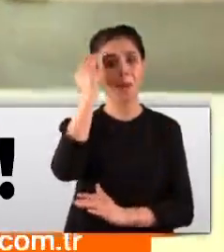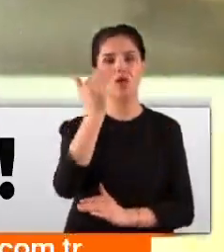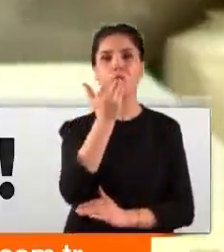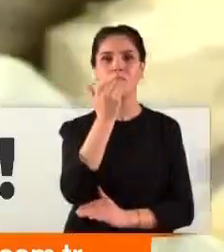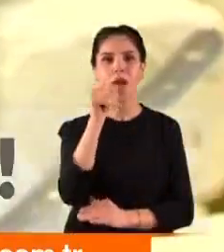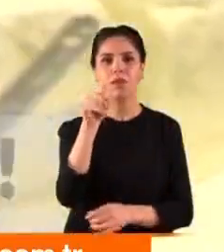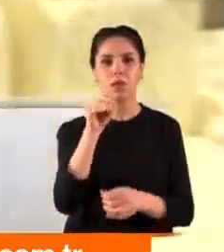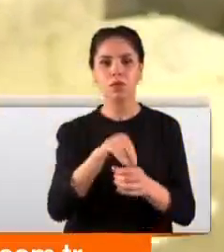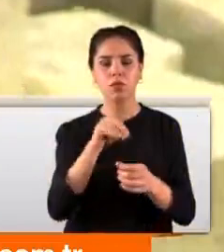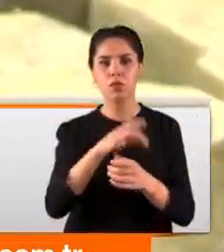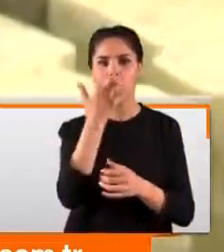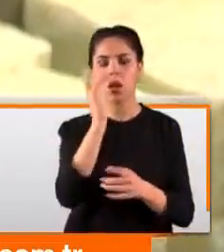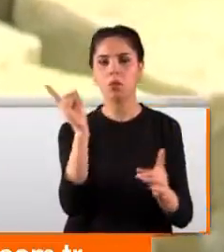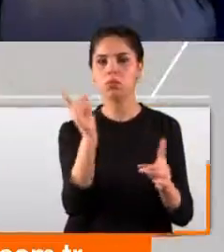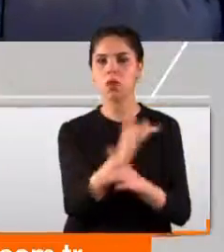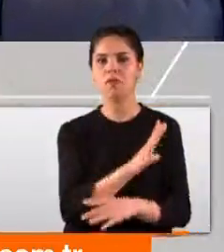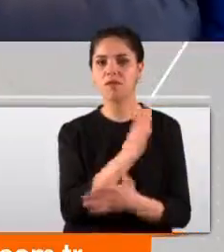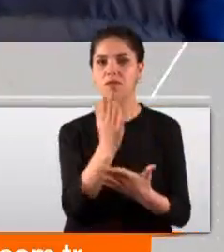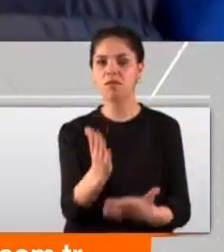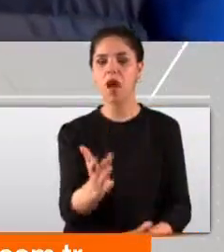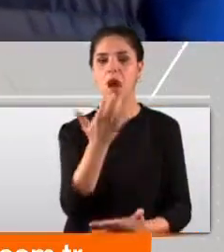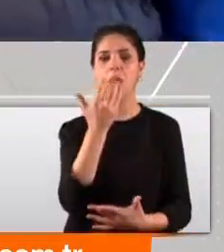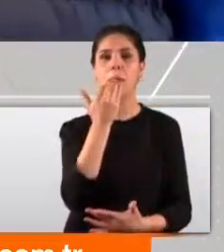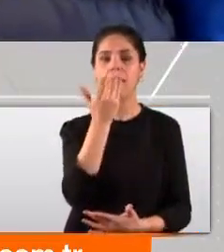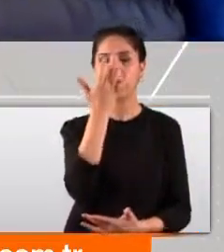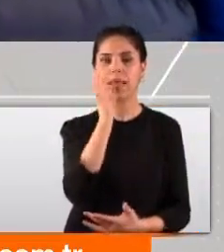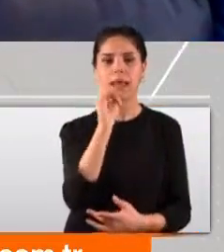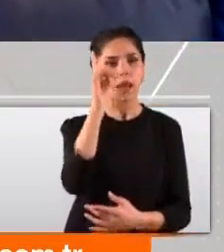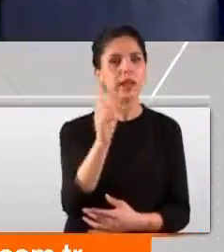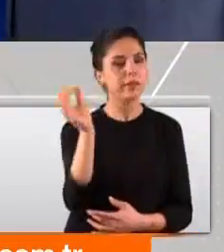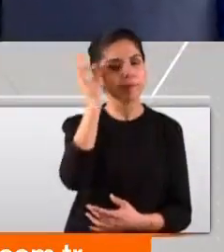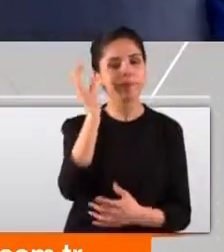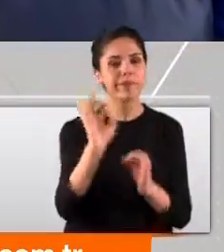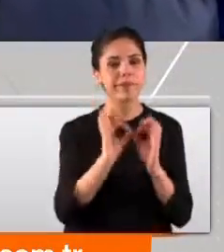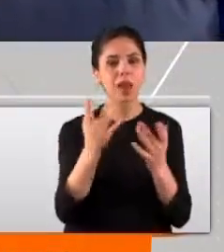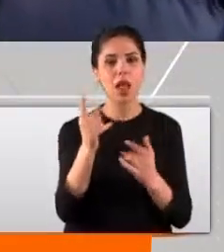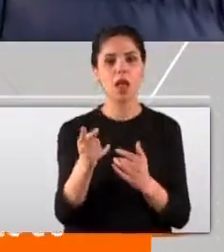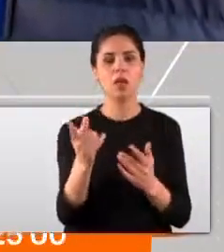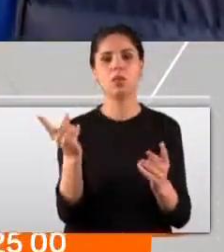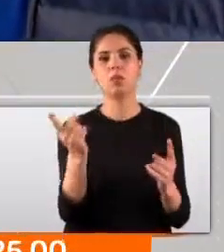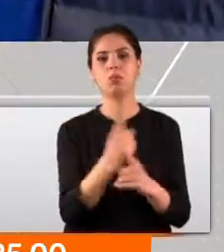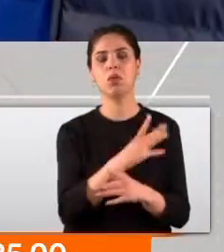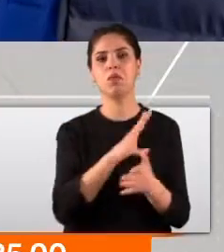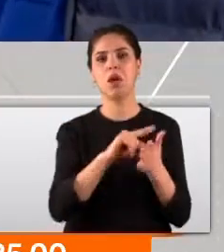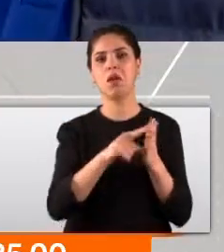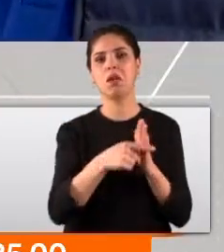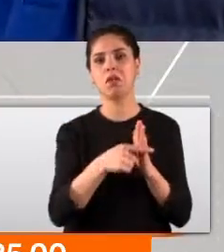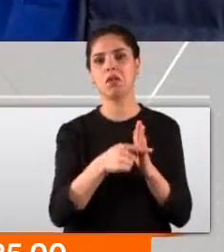duyanları şaşkına çeviren hileler ortaya çıktı. Peynirde hile deyince aklınıza ne geliyor? Vallahi o kadar çok şey geliyor ki biz